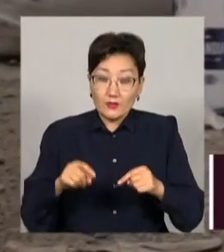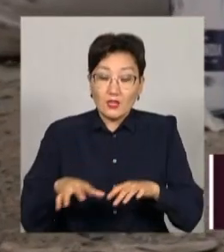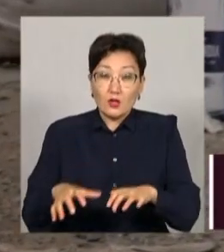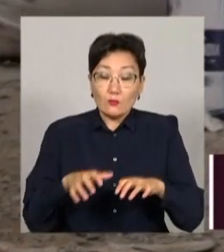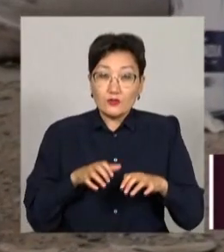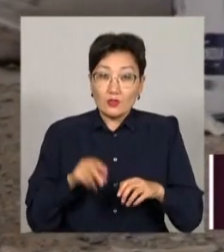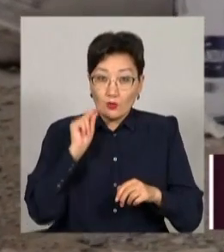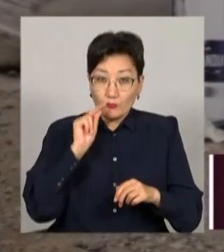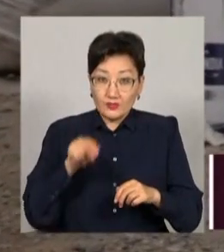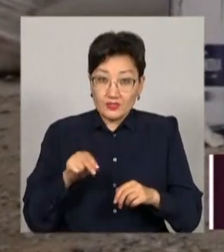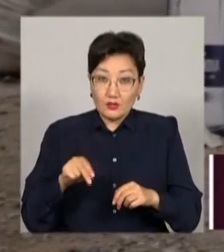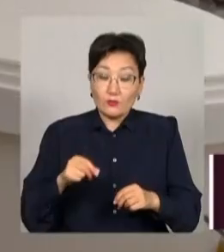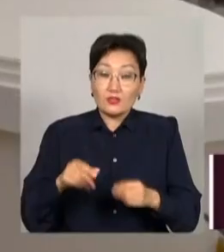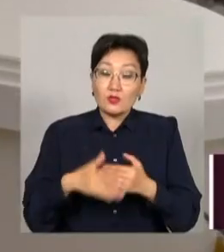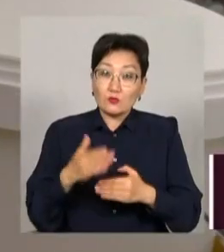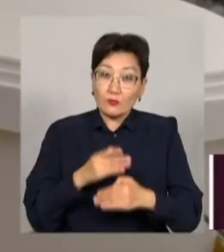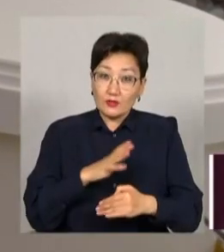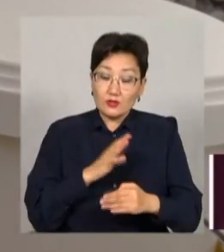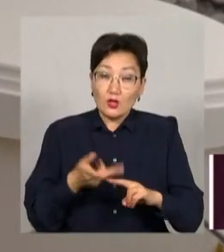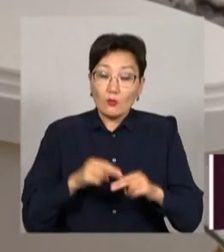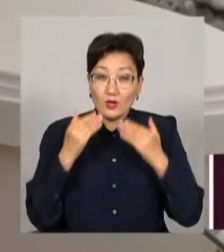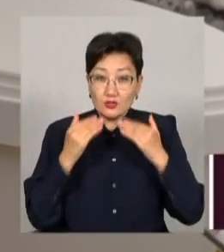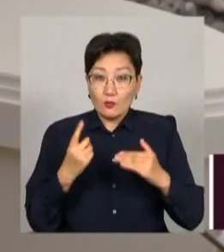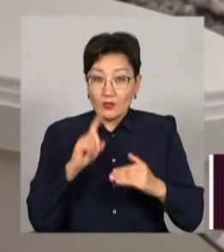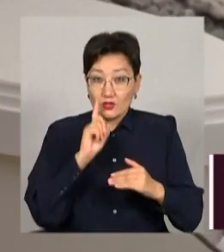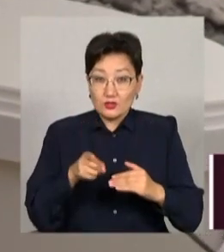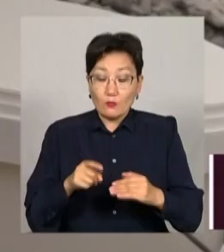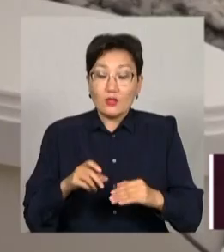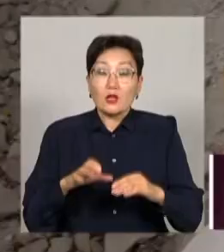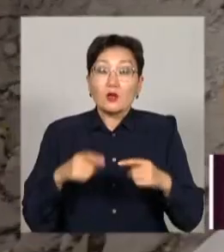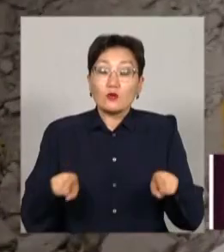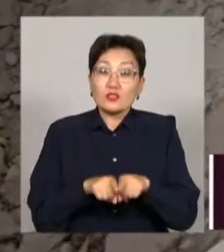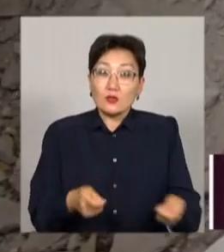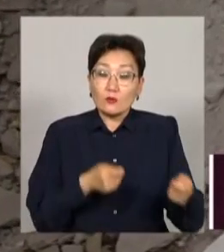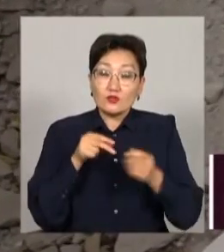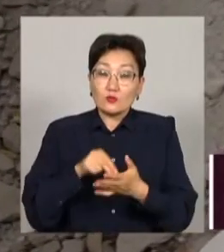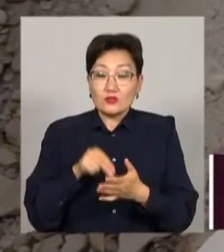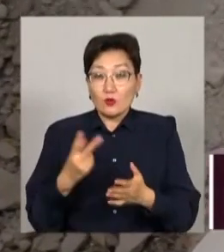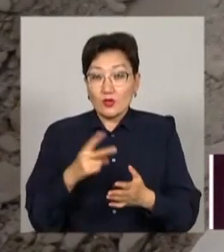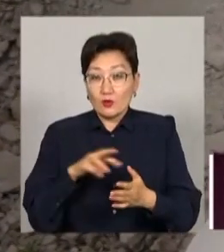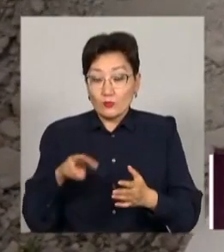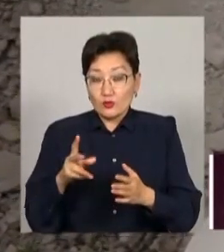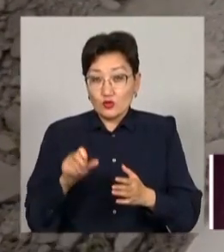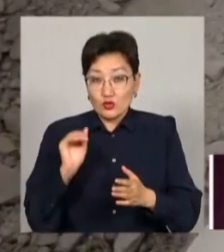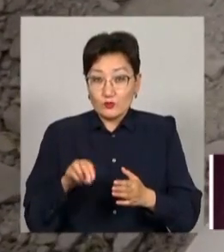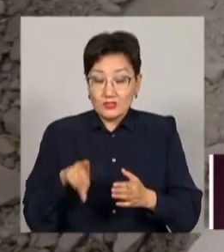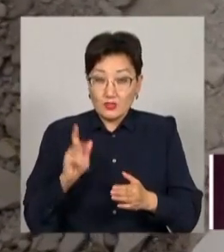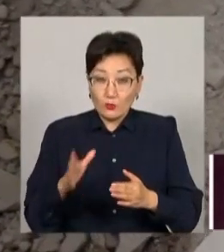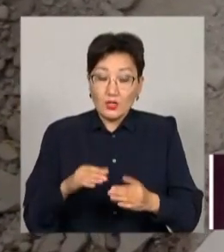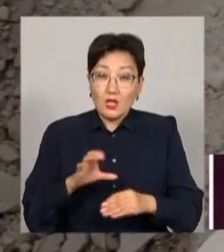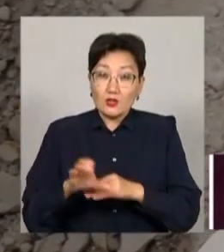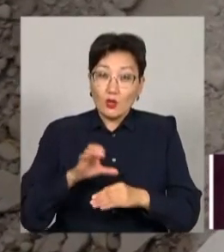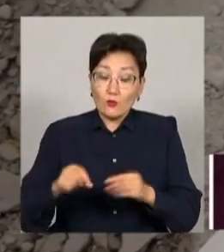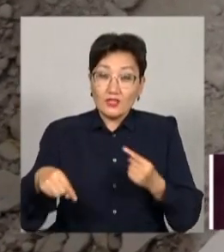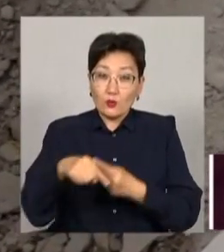көлемде айыппұл салды. Сала мамандарының хабарлауынша соңғы бір жылда заңсыз тасымалданған құны 2 миллион 300 мың теңге болатын тауар